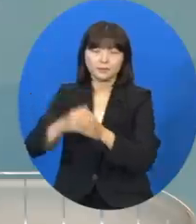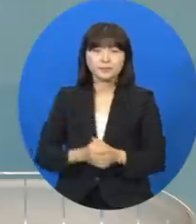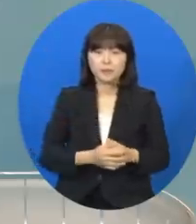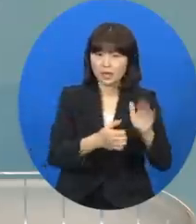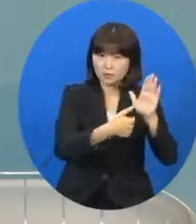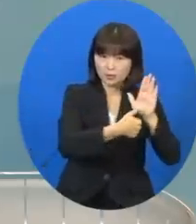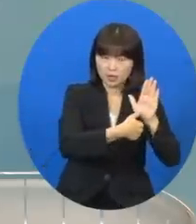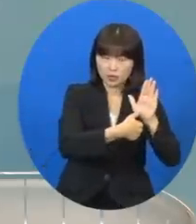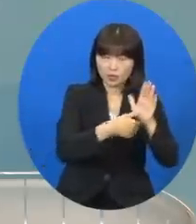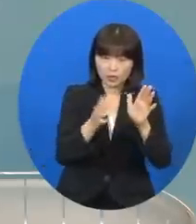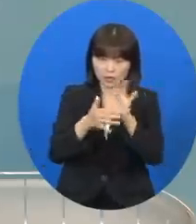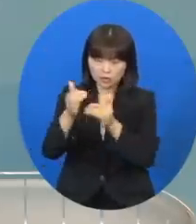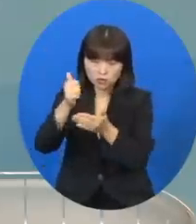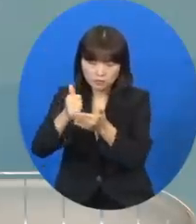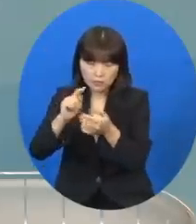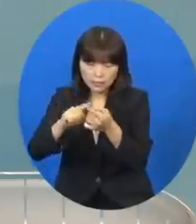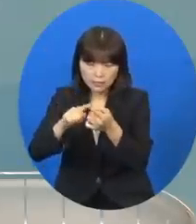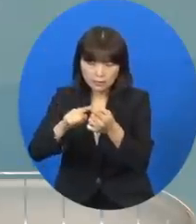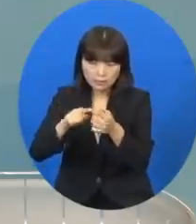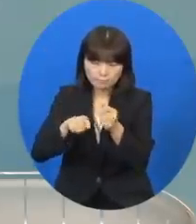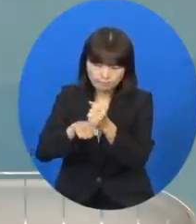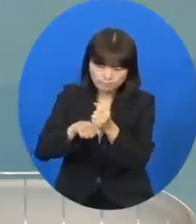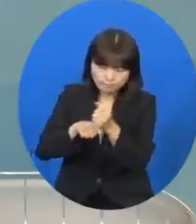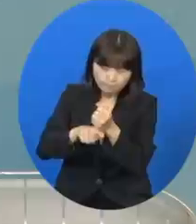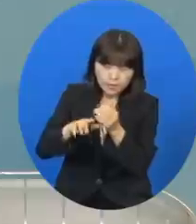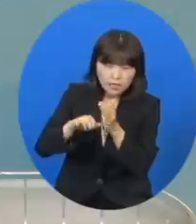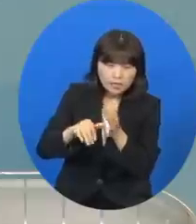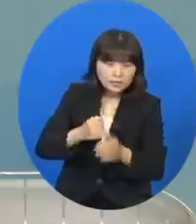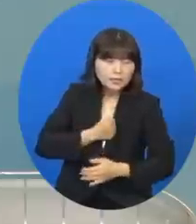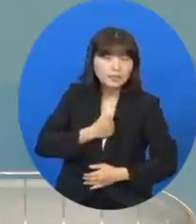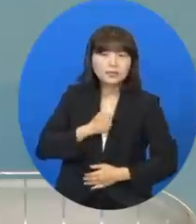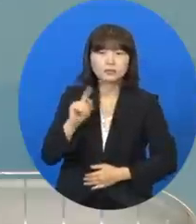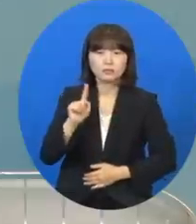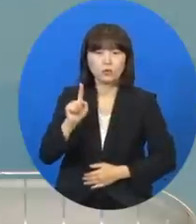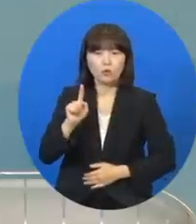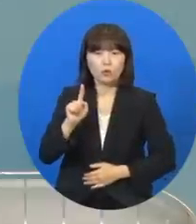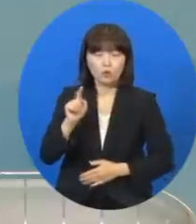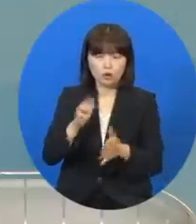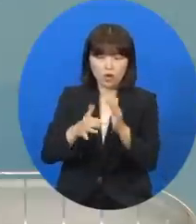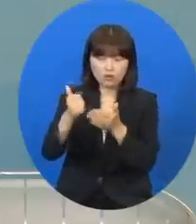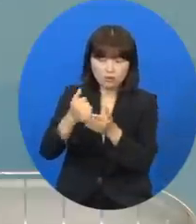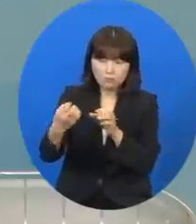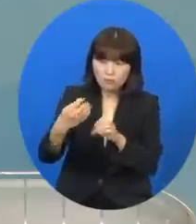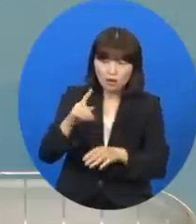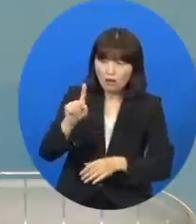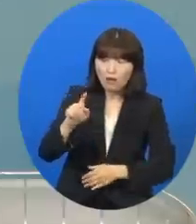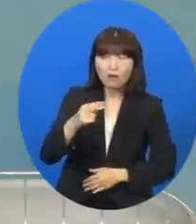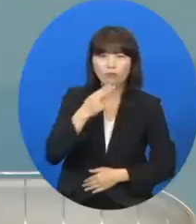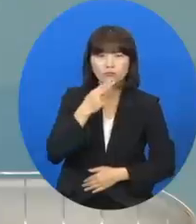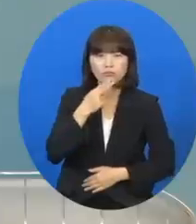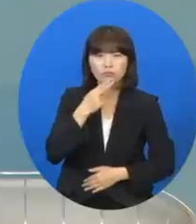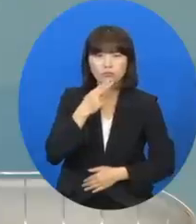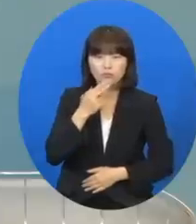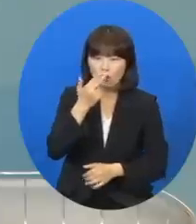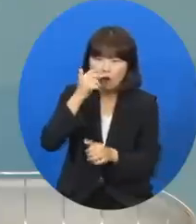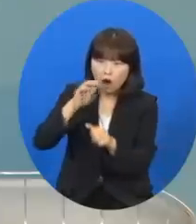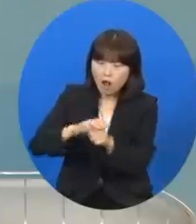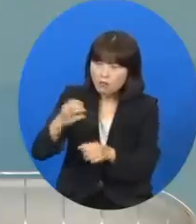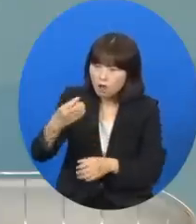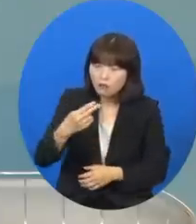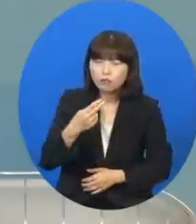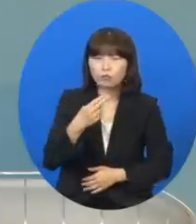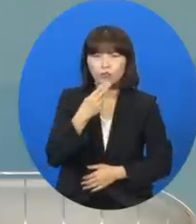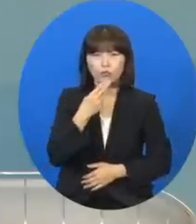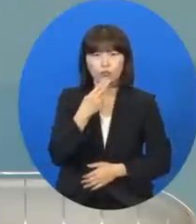빌라도가 예수님을 심문하는데 너무 답답한 것이 말이 없는 겁니다. 억울하면 억울하다고 말을 해야